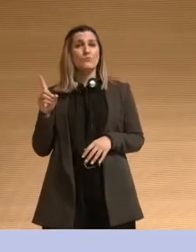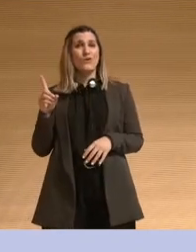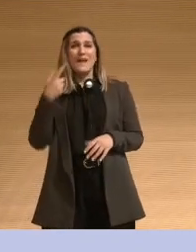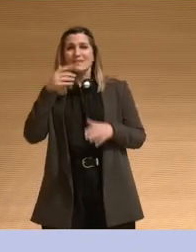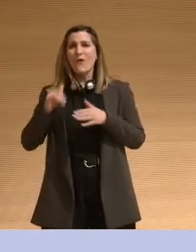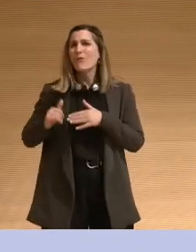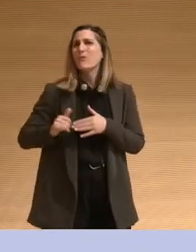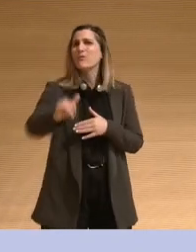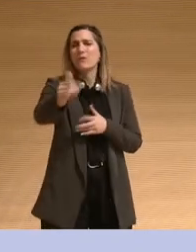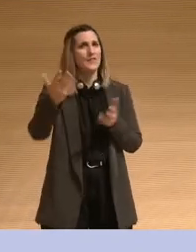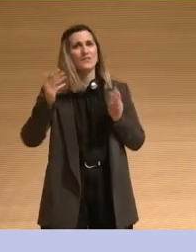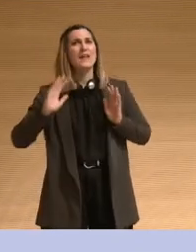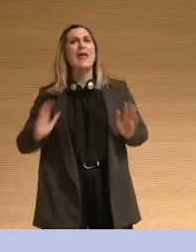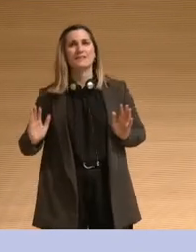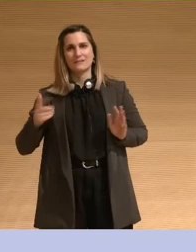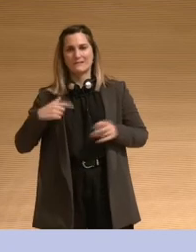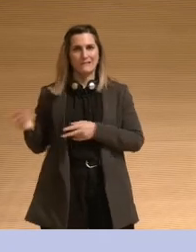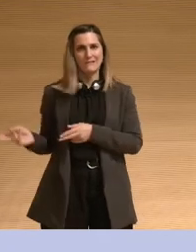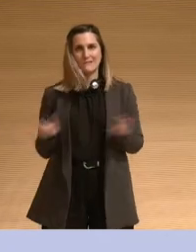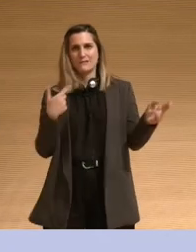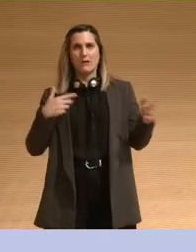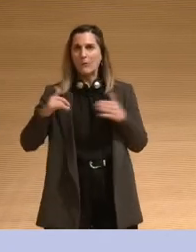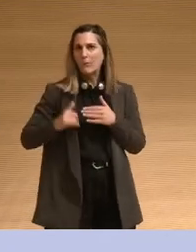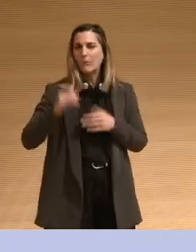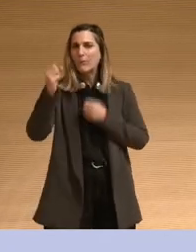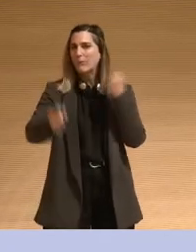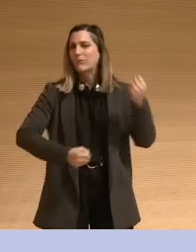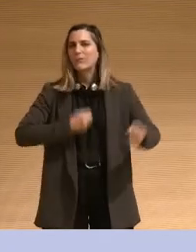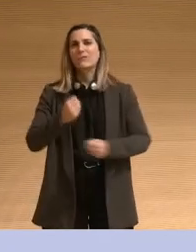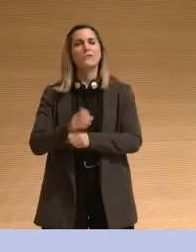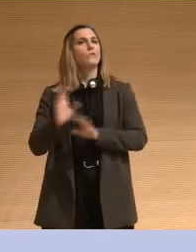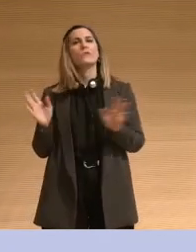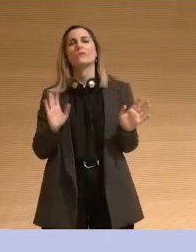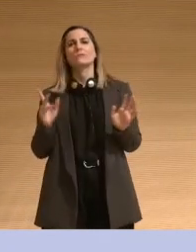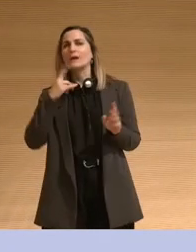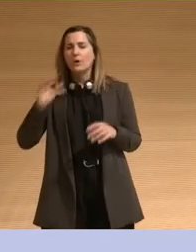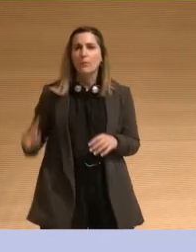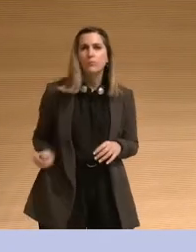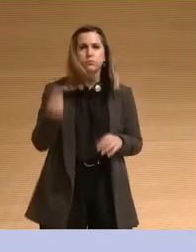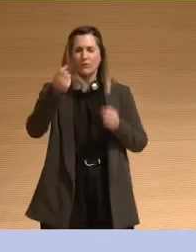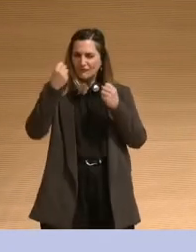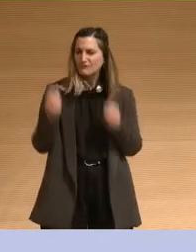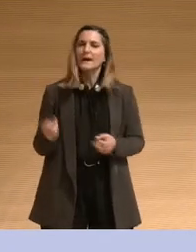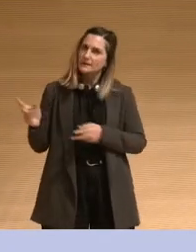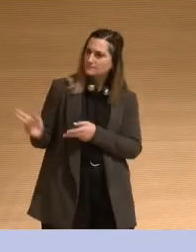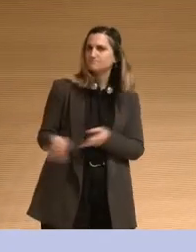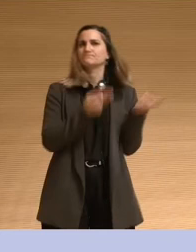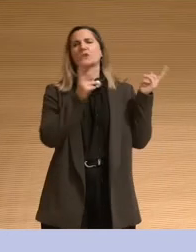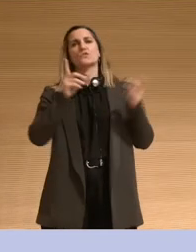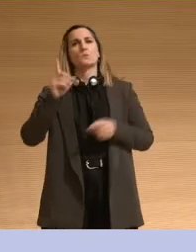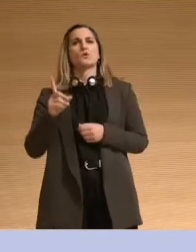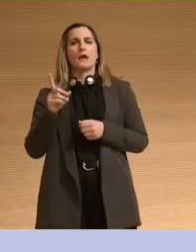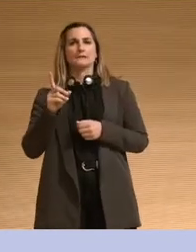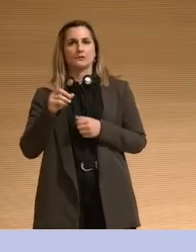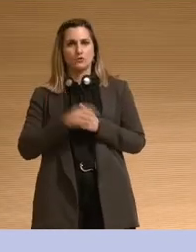διάρκεια νοσηλείας, αλλά μόνο με αντιμετώπιση οξέων περιστατικών. Κατά συνέπεια δεν μπορούν, και